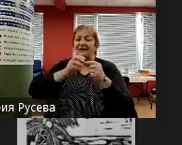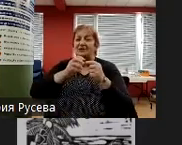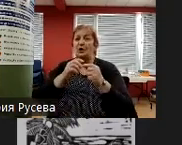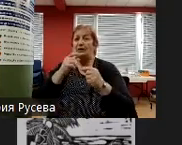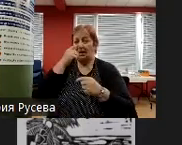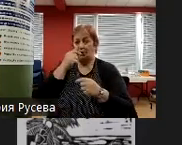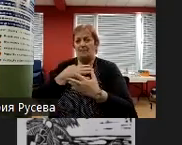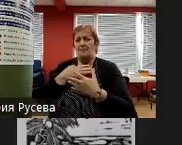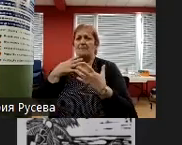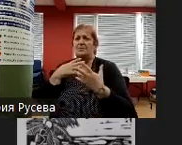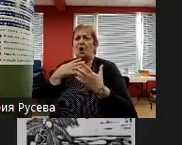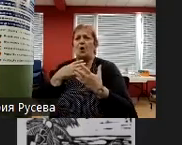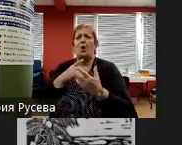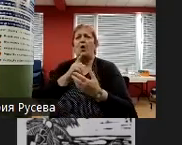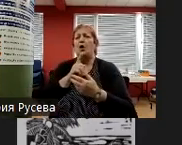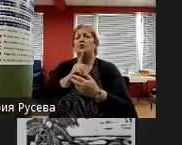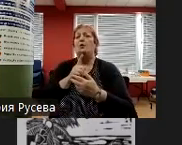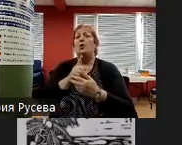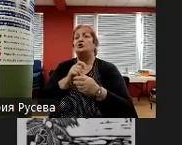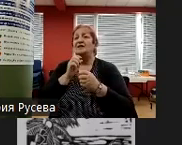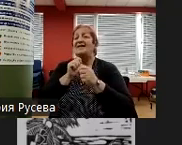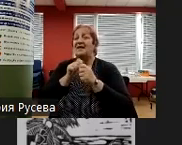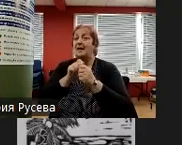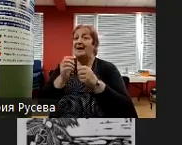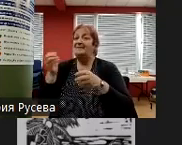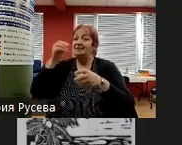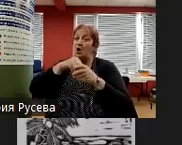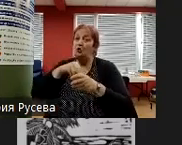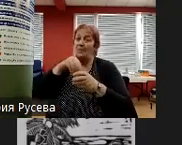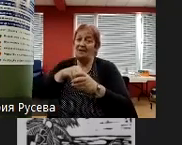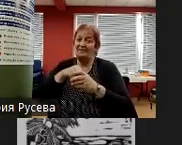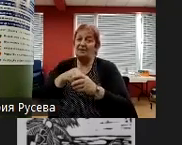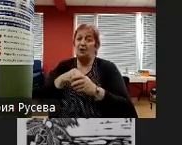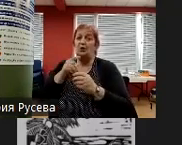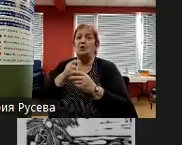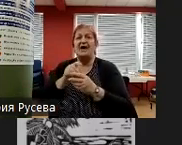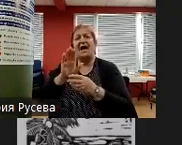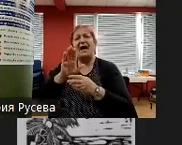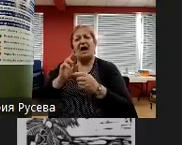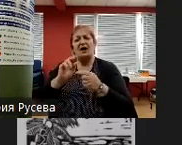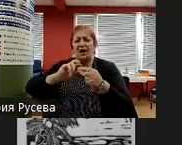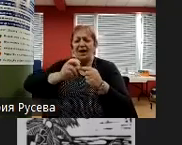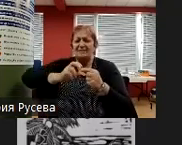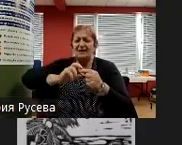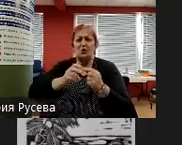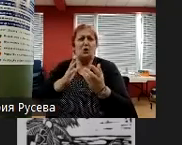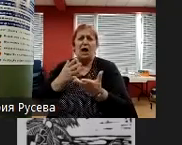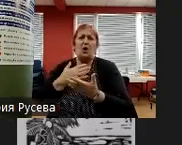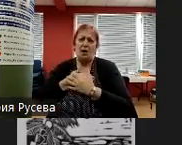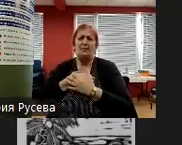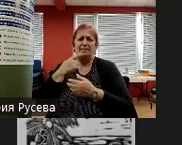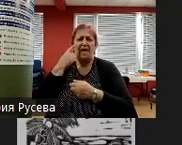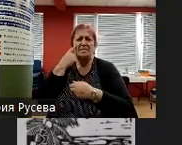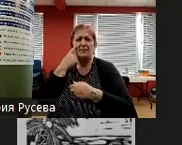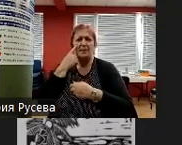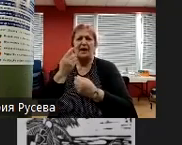много неща, които можете да направите допълнително за ваши настройки. Примерно, ако имате някакъв